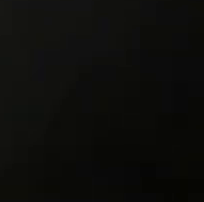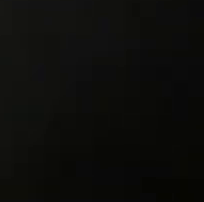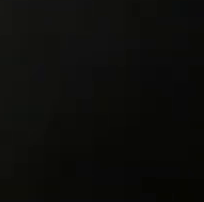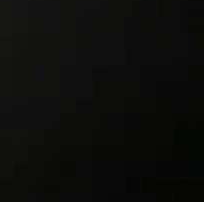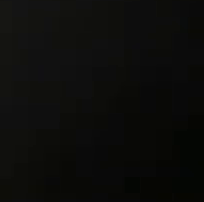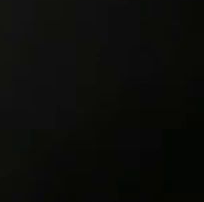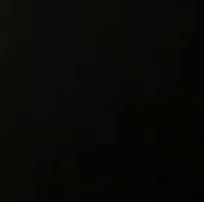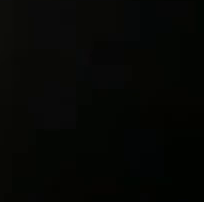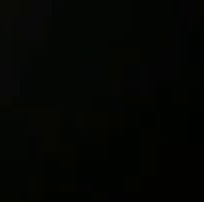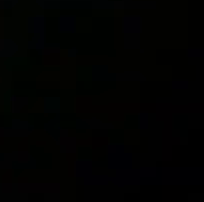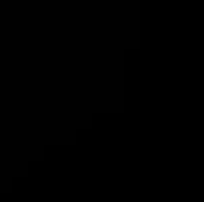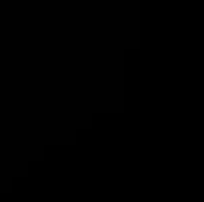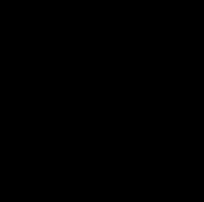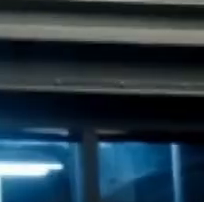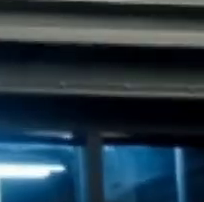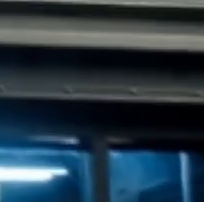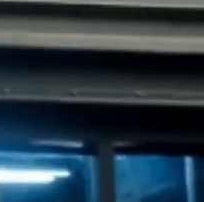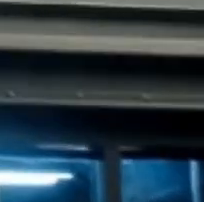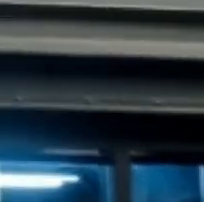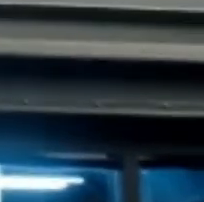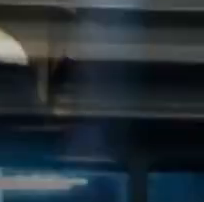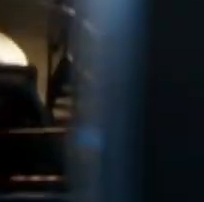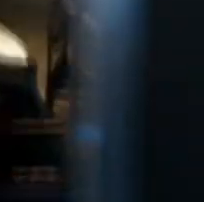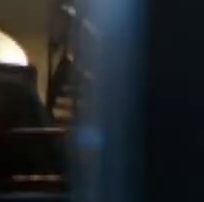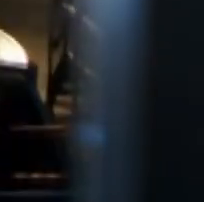საქართველოს პირველი არქი წარმოგიდგენთ.